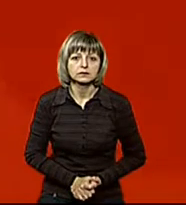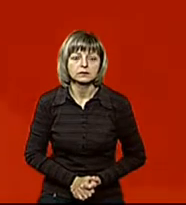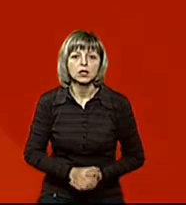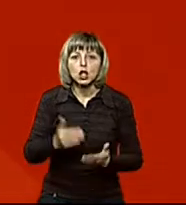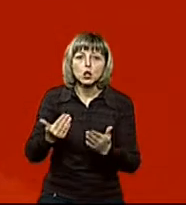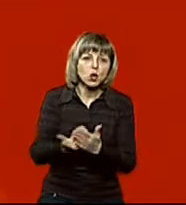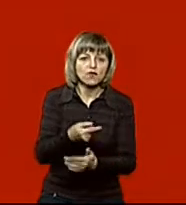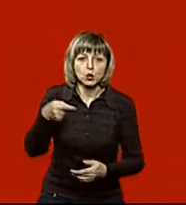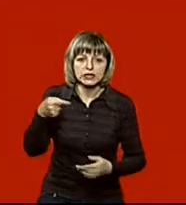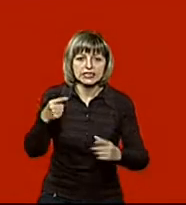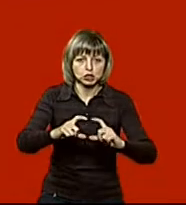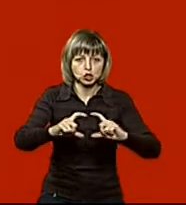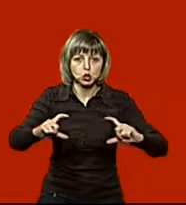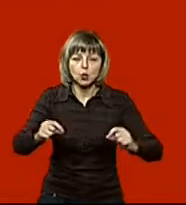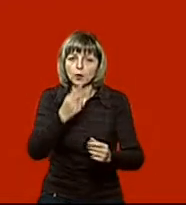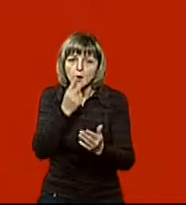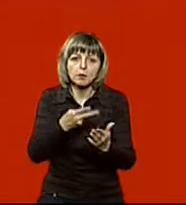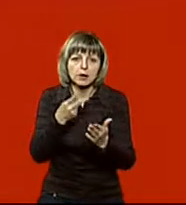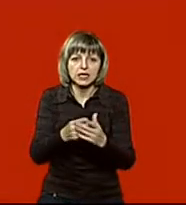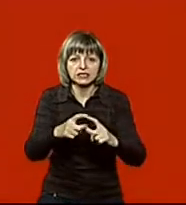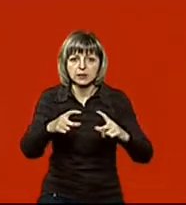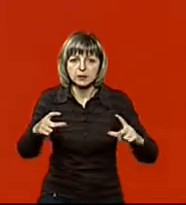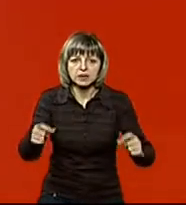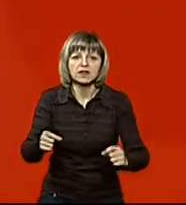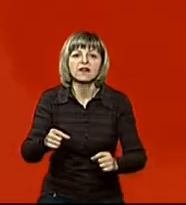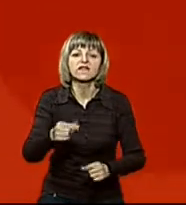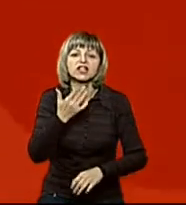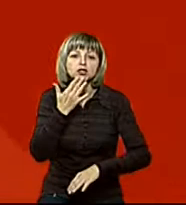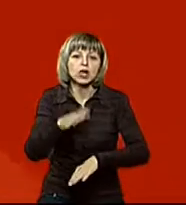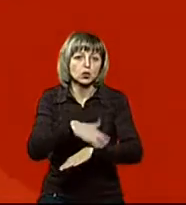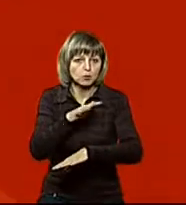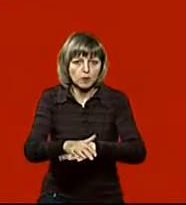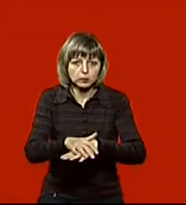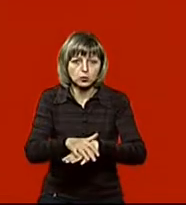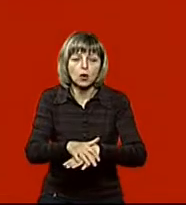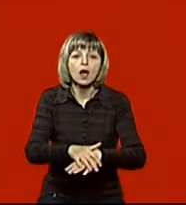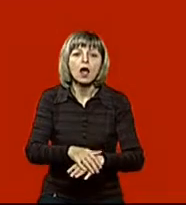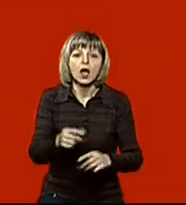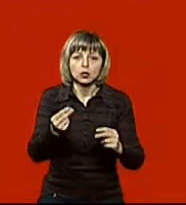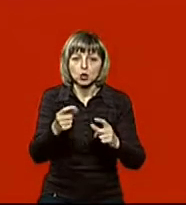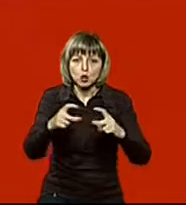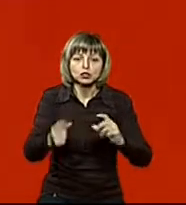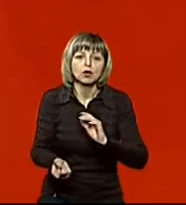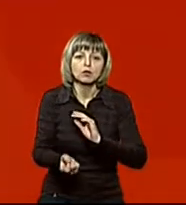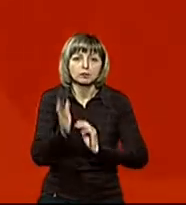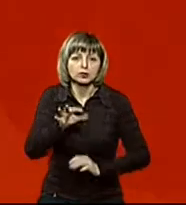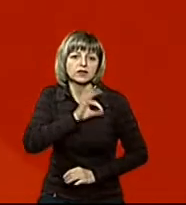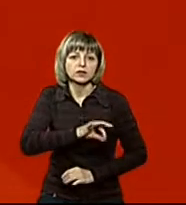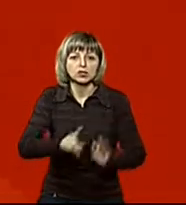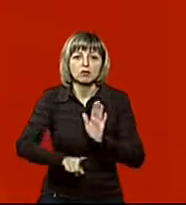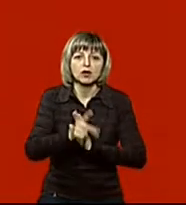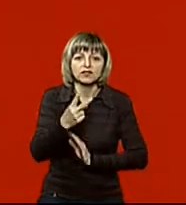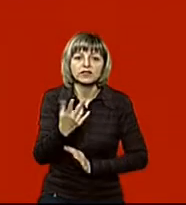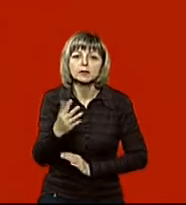Нову тисячну купюру показали в банкнотно-монетному дворі Національного банку. Вона з'явиться в обігу 25